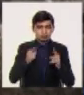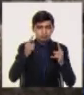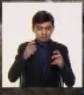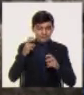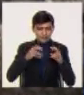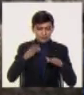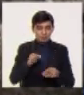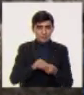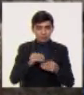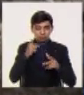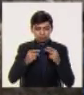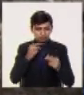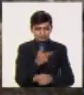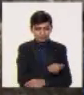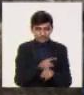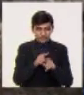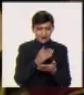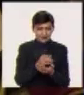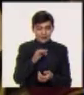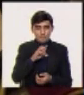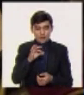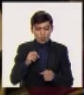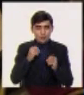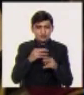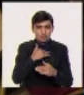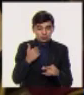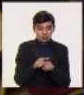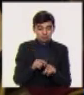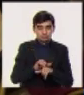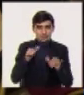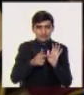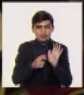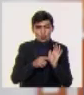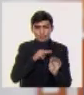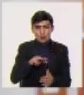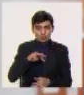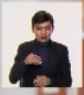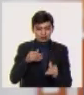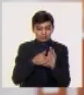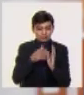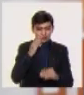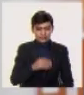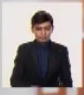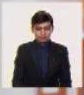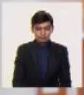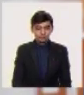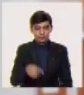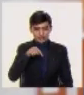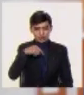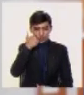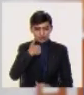вакцинацию. По их оценкам, траты на все меры биобезопасности могут превысить 700 миллионов тенге. В этом году мы